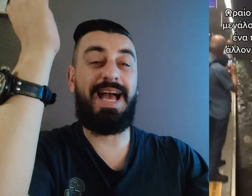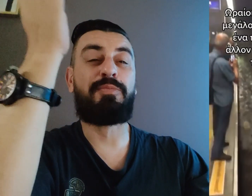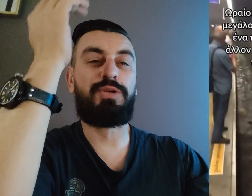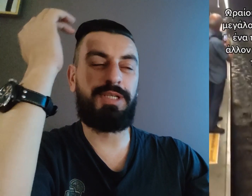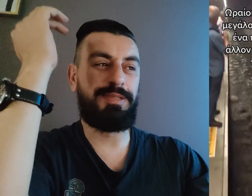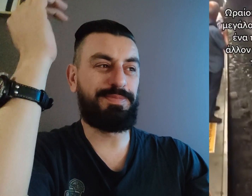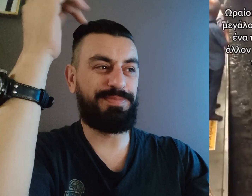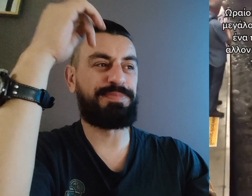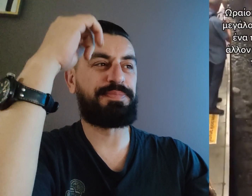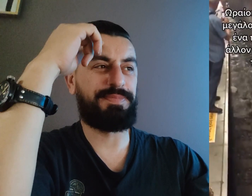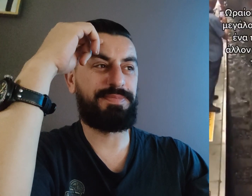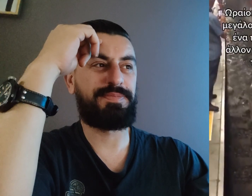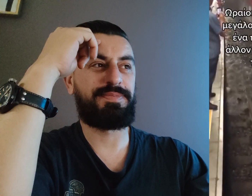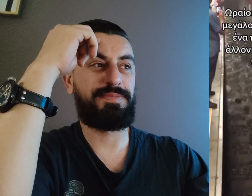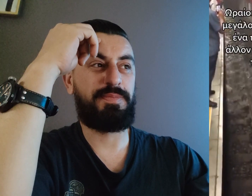Χαμός ε